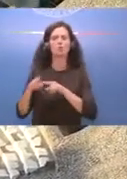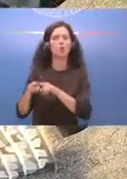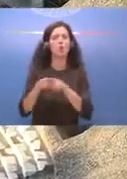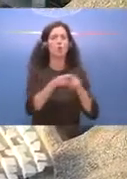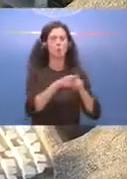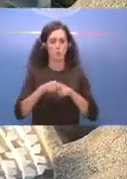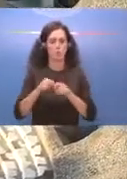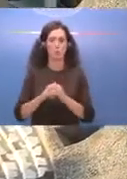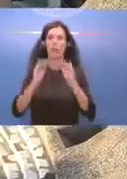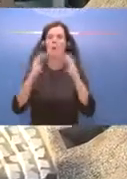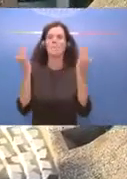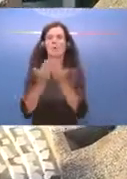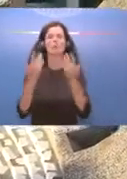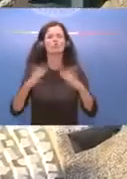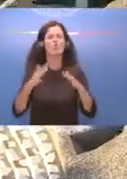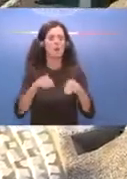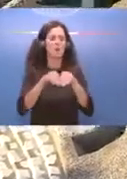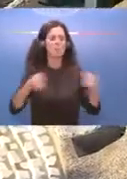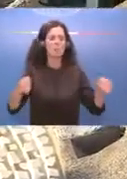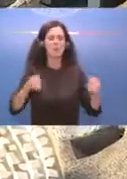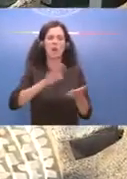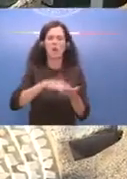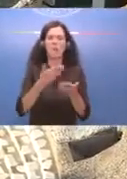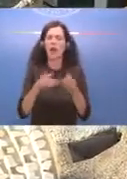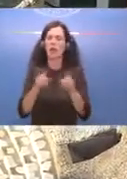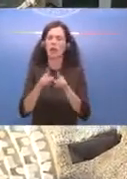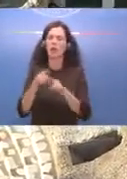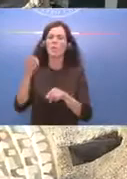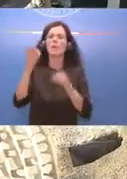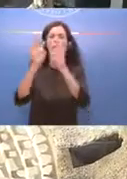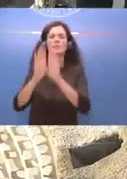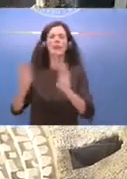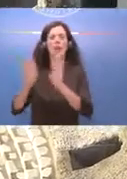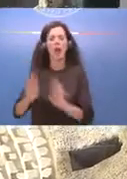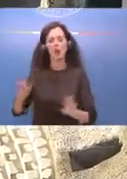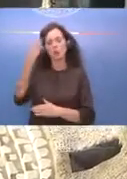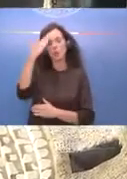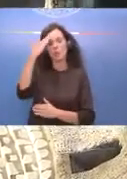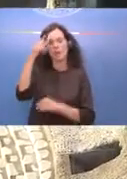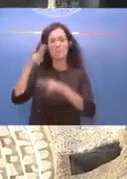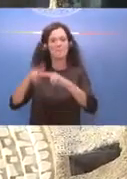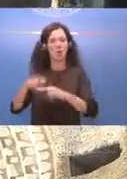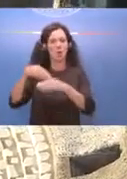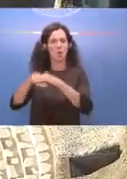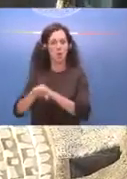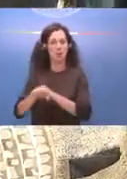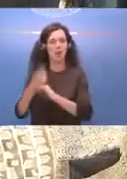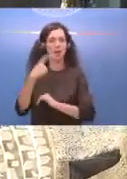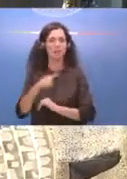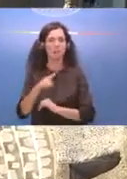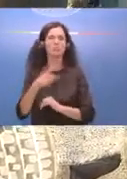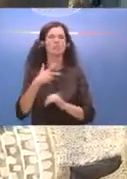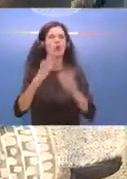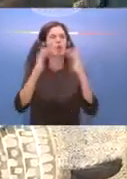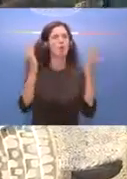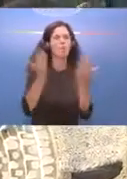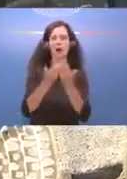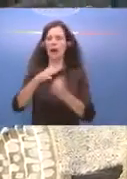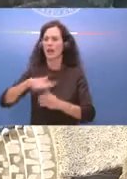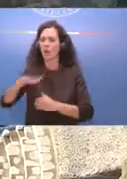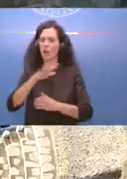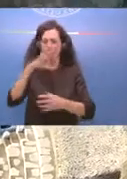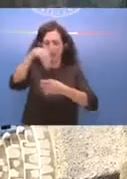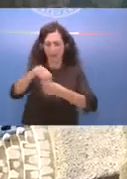condivisa l'idea che musei siano teatri della memoria dove le identità locali e globali sono definite e dove